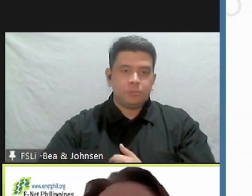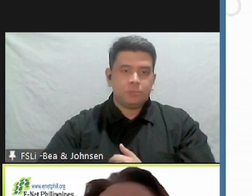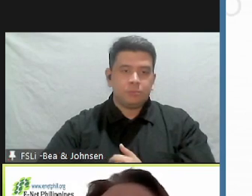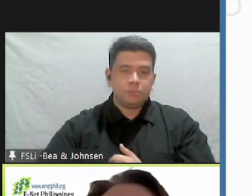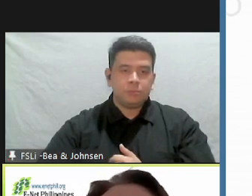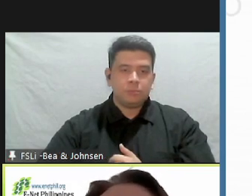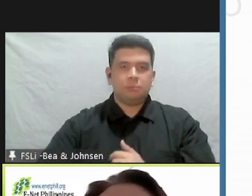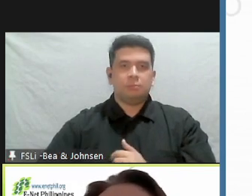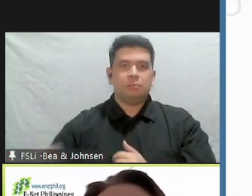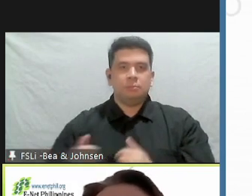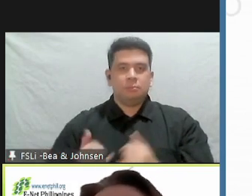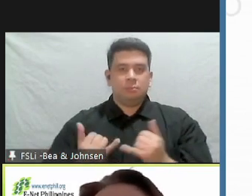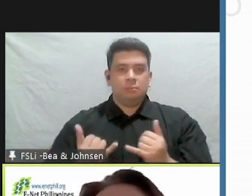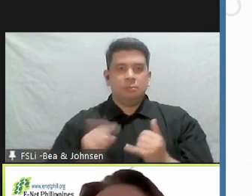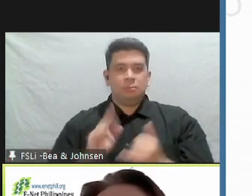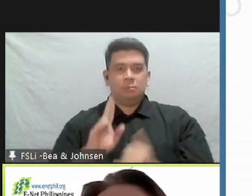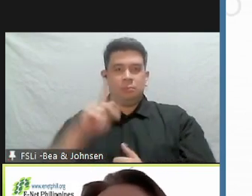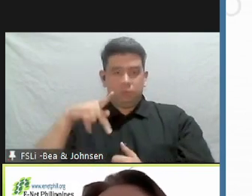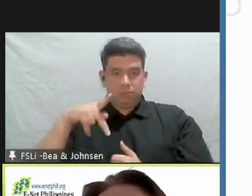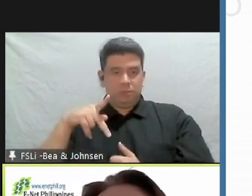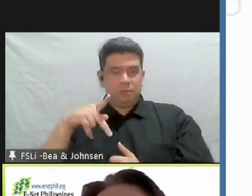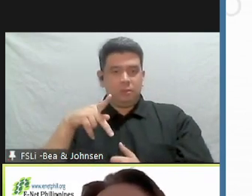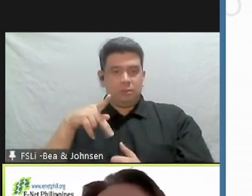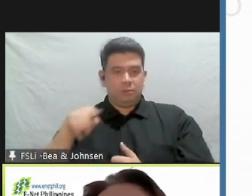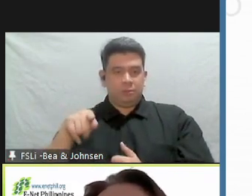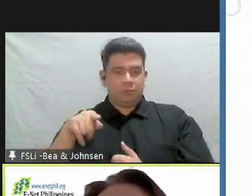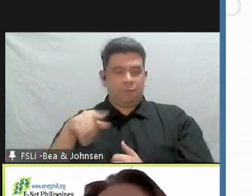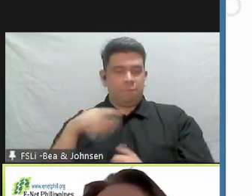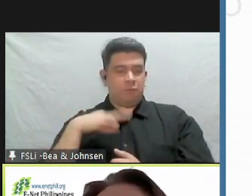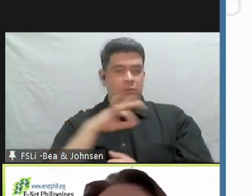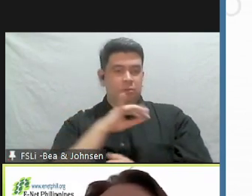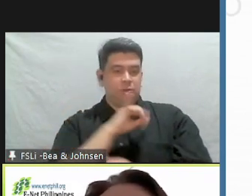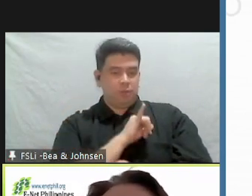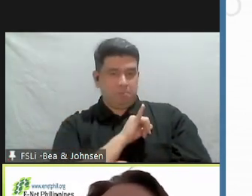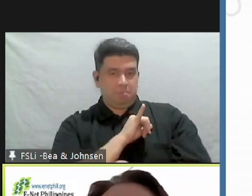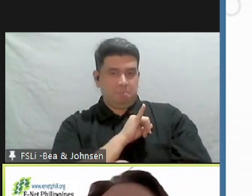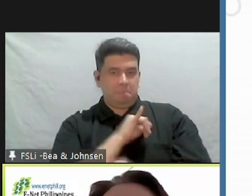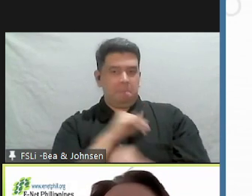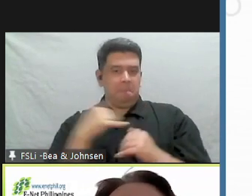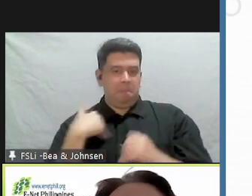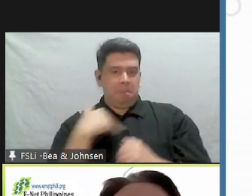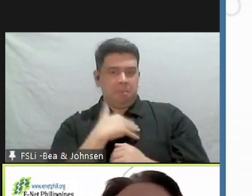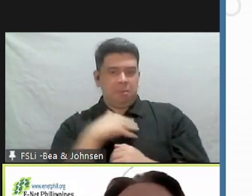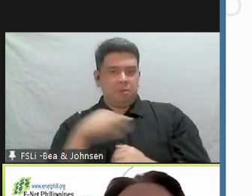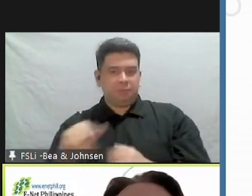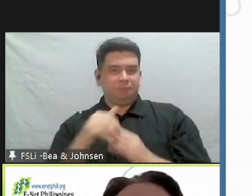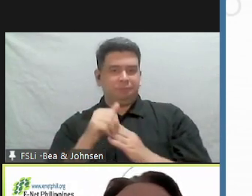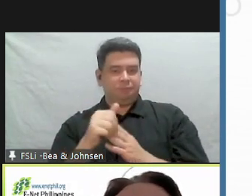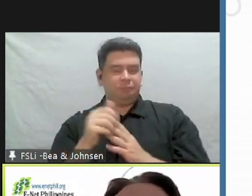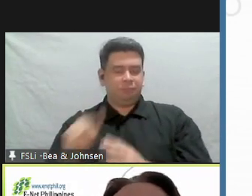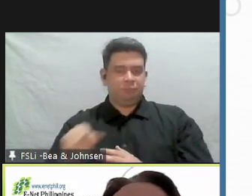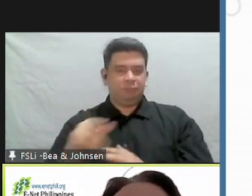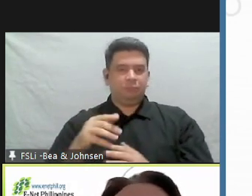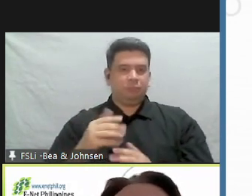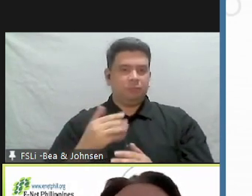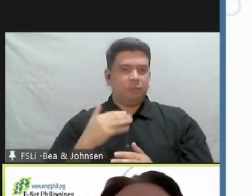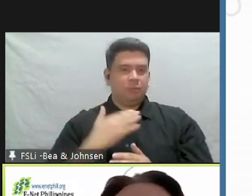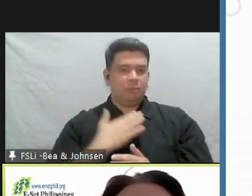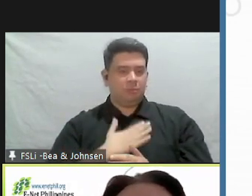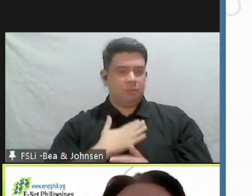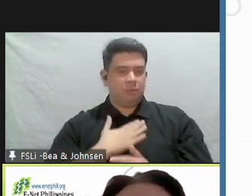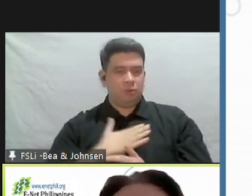UP Diliman. Mga kasama, atin pong i-welcome,